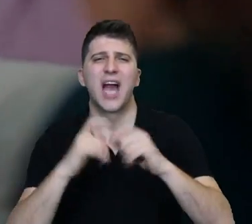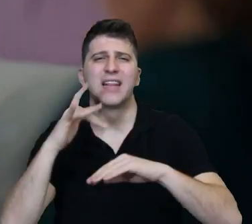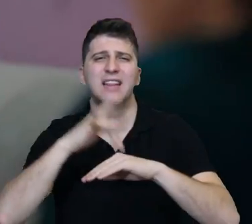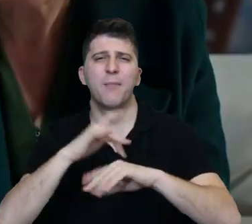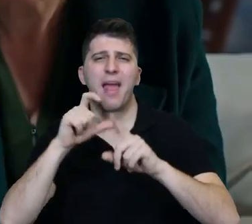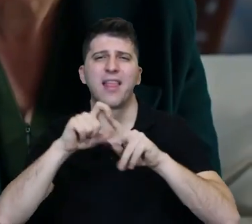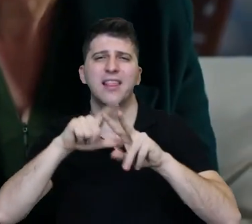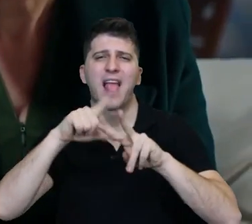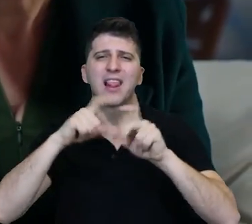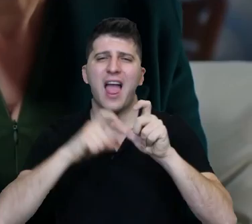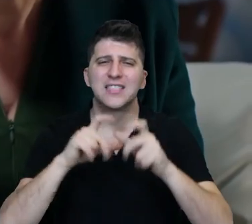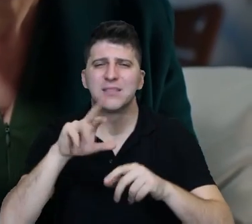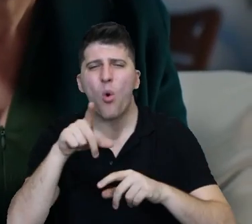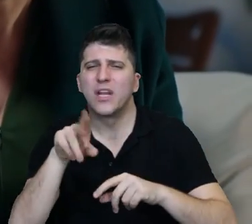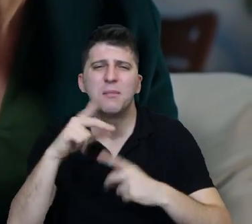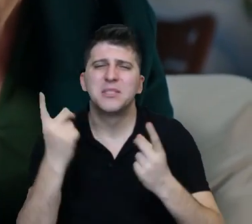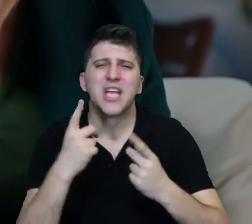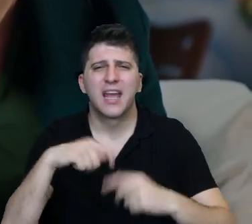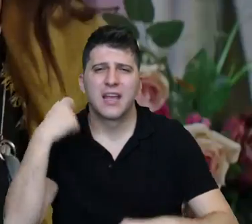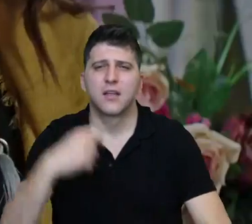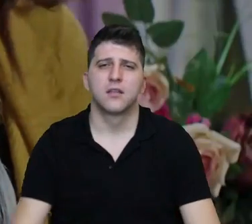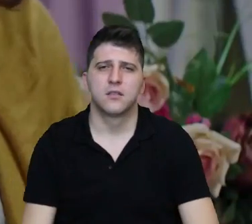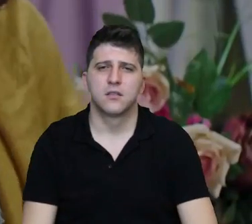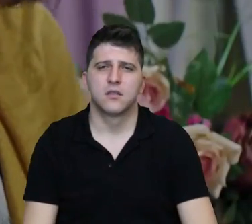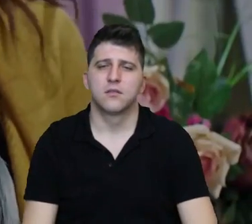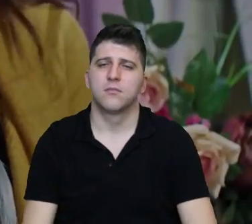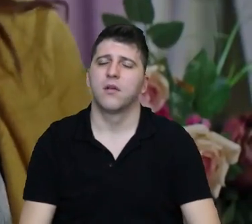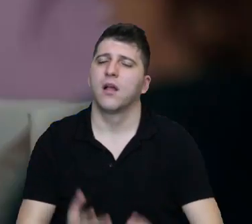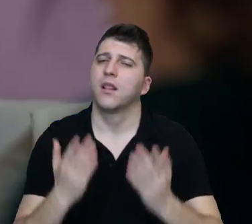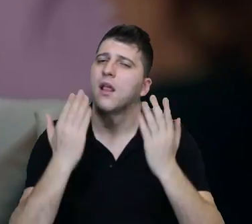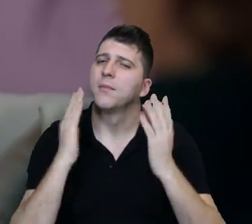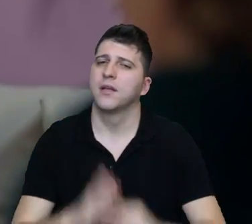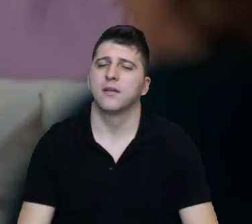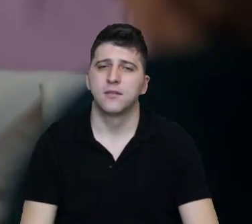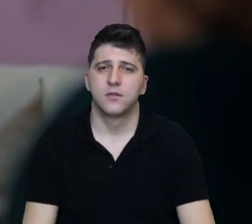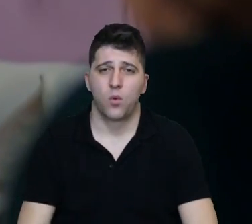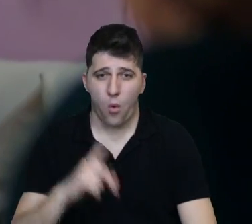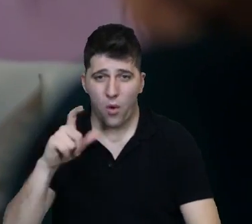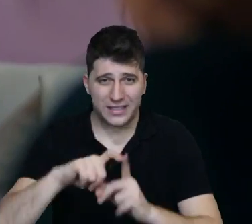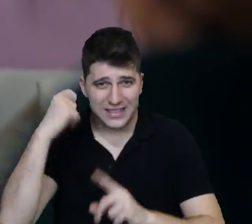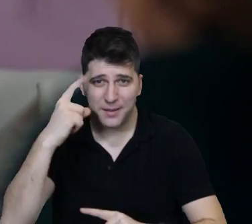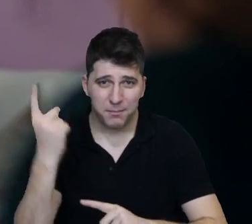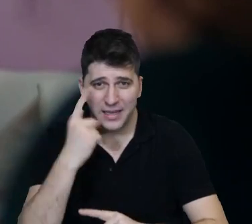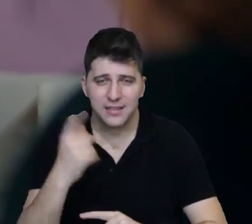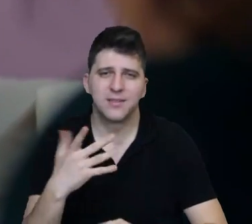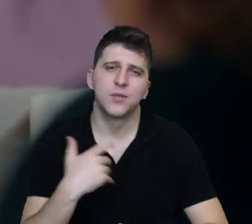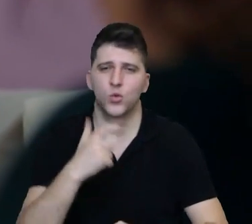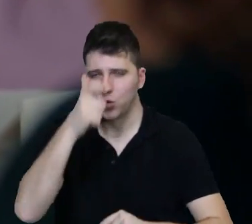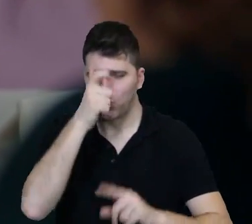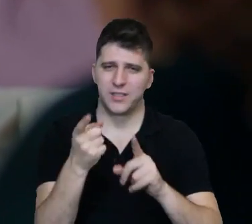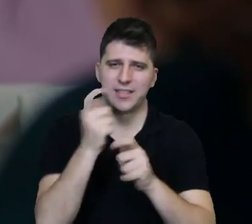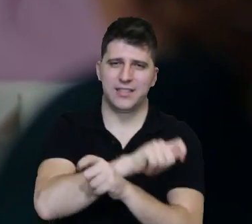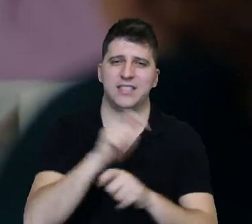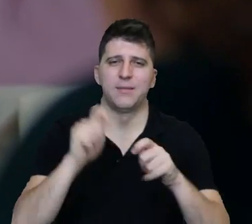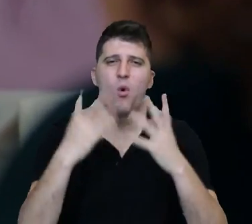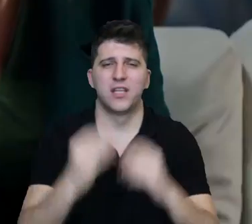Dallas, ne bileyim böyle onun gibi bir şeymiş işte. Ey yarabbim. Yani o dizilerden birinin yerli versiyonunu